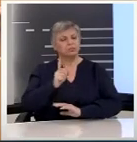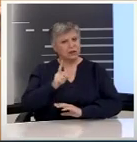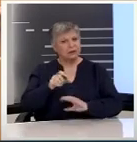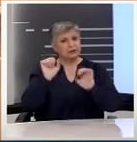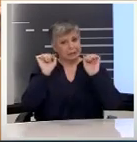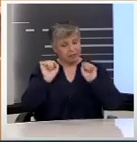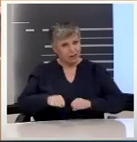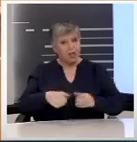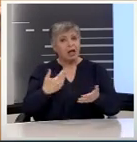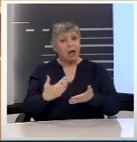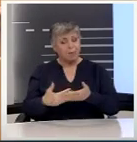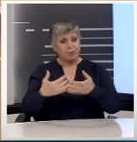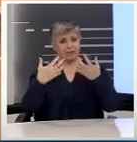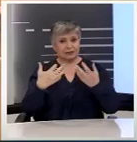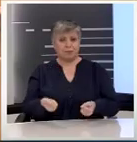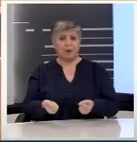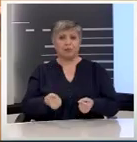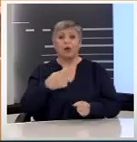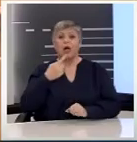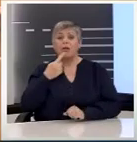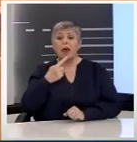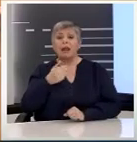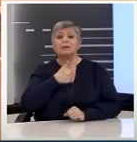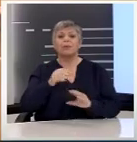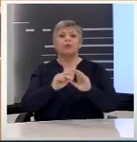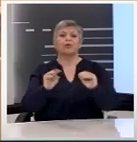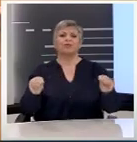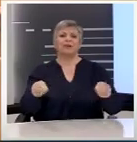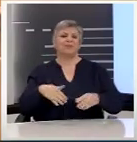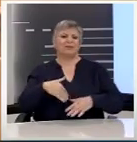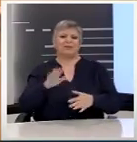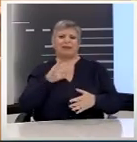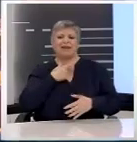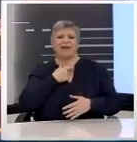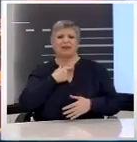συζητάμε. Διαφορετικά δεν μπορεί να γίνει τέτοια συζήτηση. Ευχαριστώ κύριε Πρόεδρε. Ευχαριστώ.